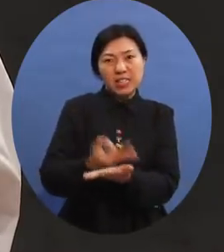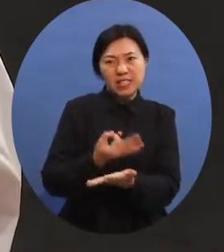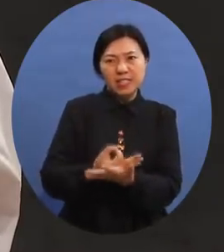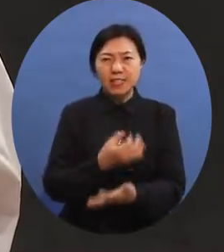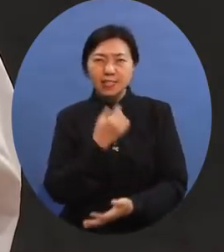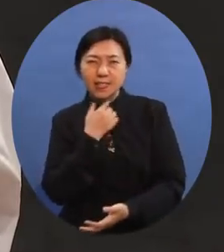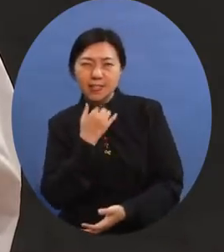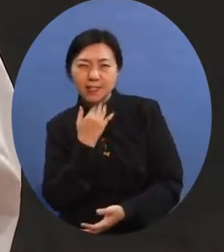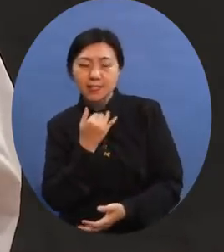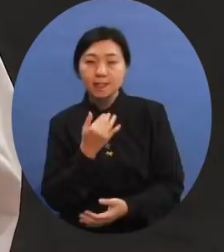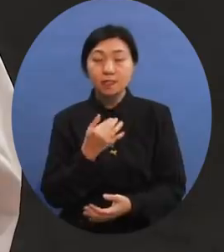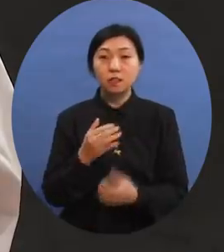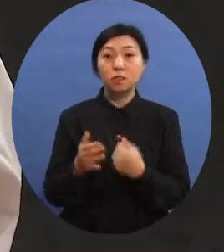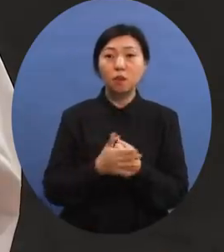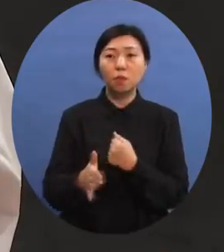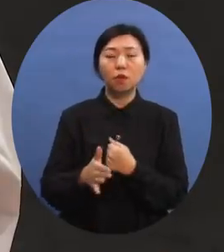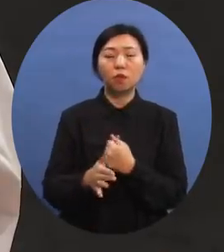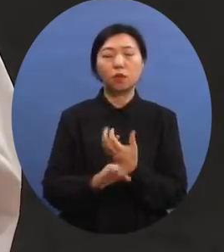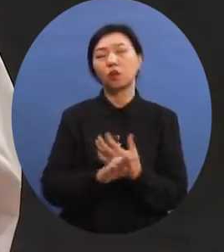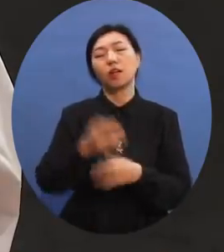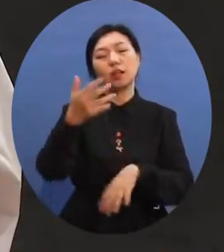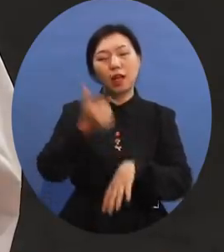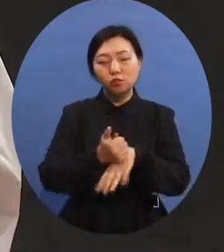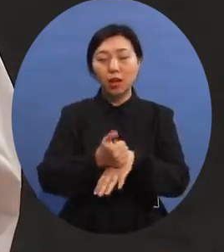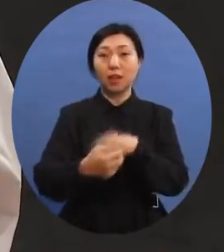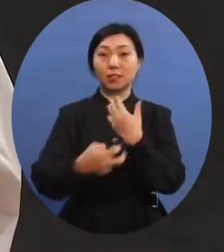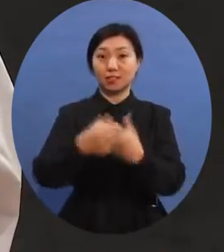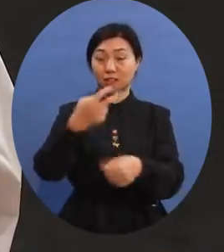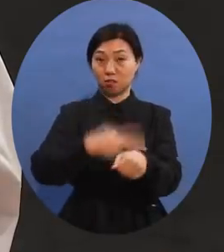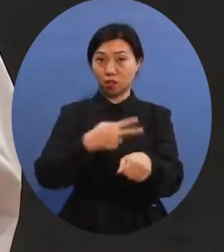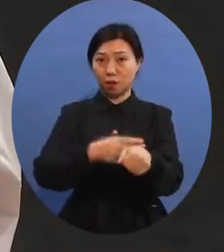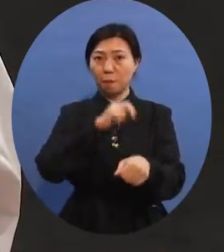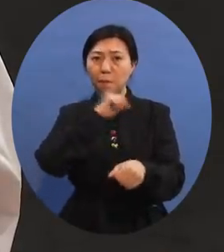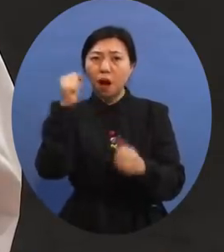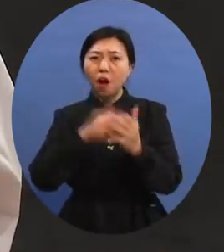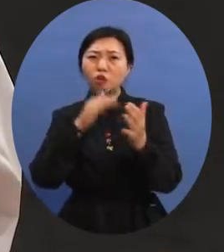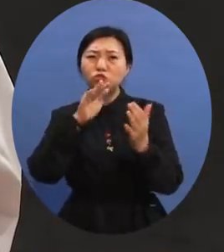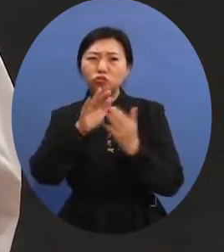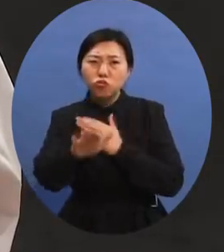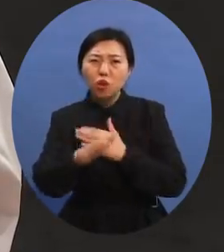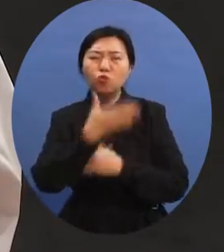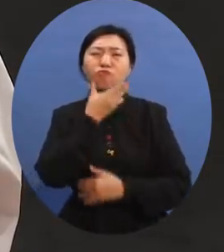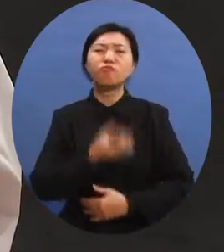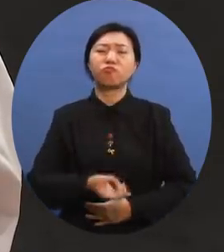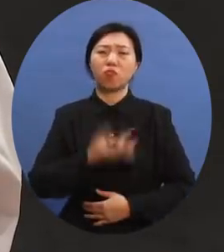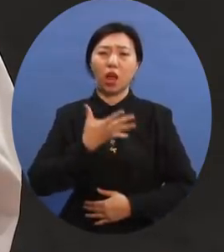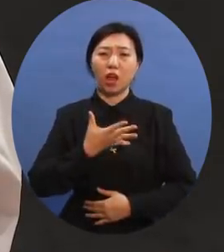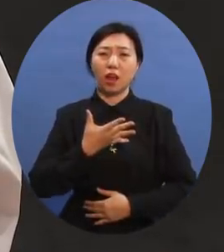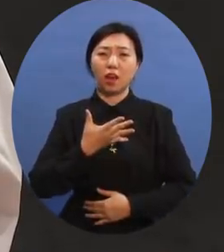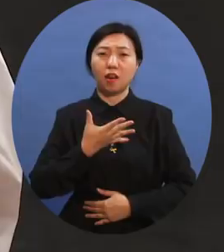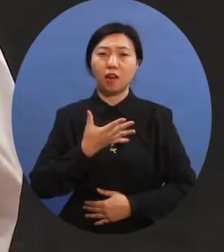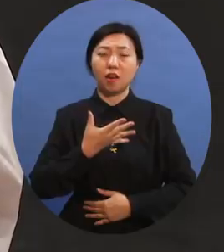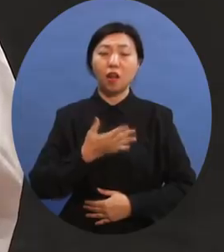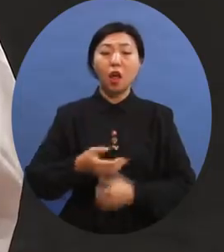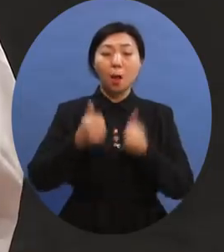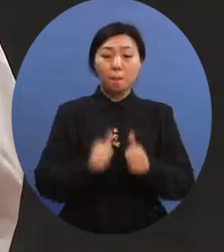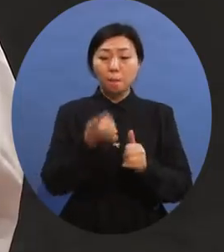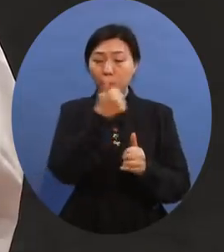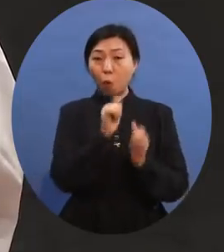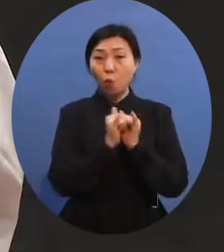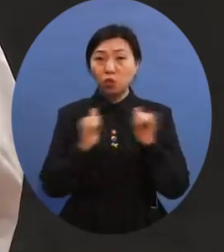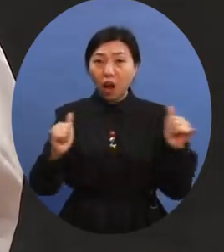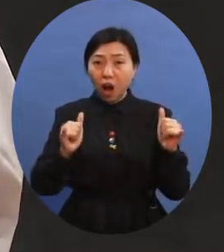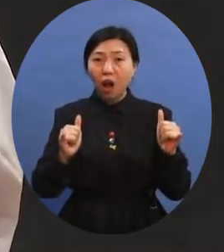그래가 아이들이 하는 거는 나중에 의사가 돼도 굉장히 불행하고 변호사가 돼도 불행해요. 그러니까